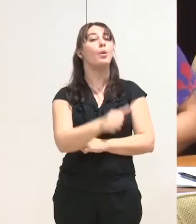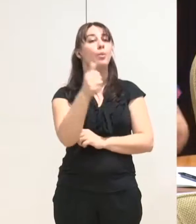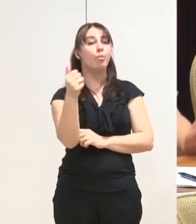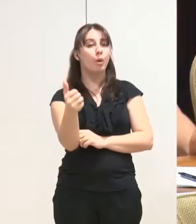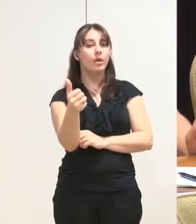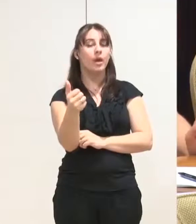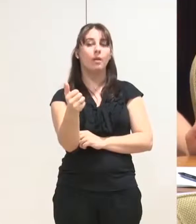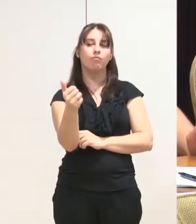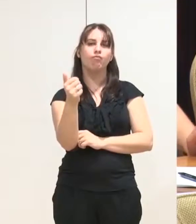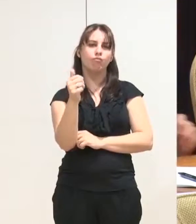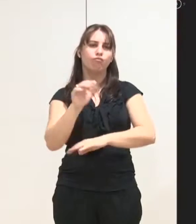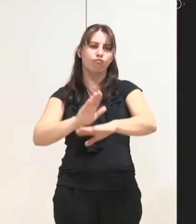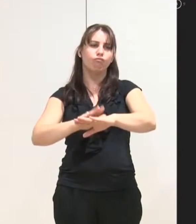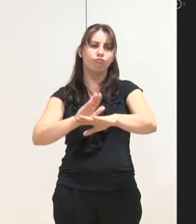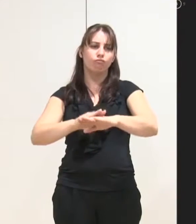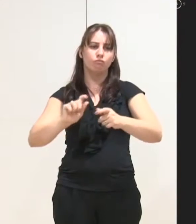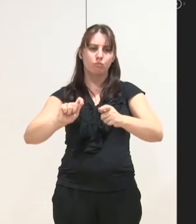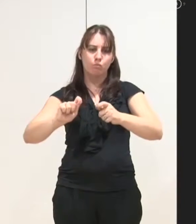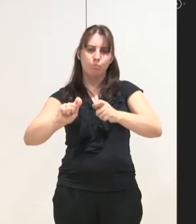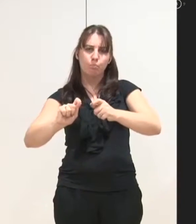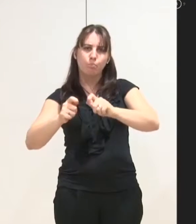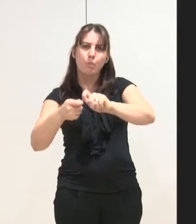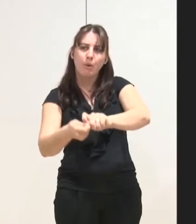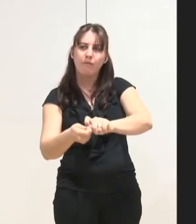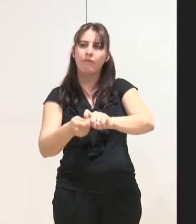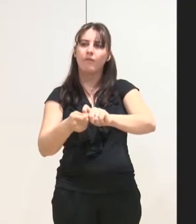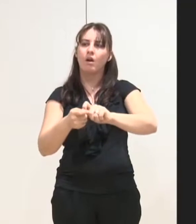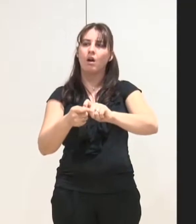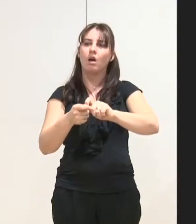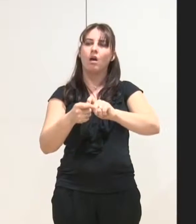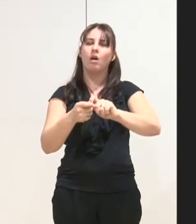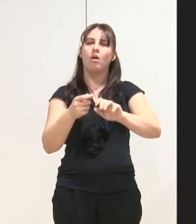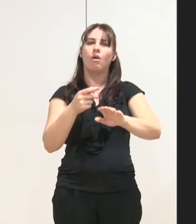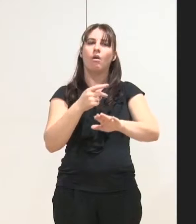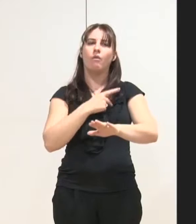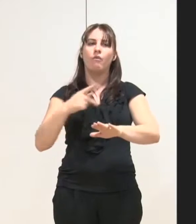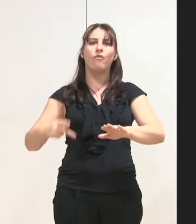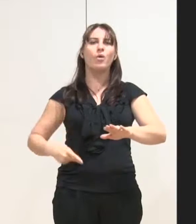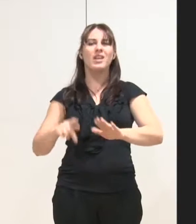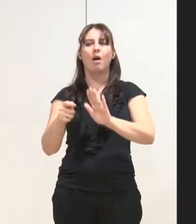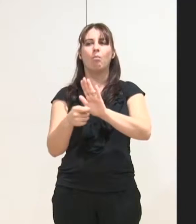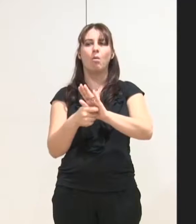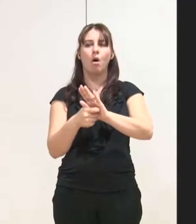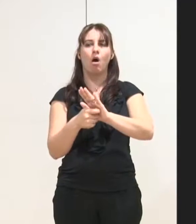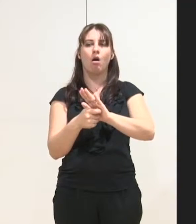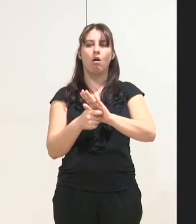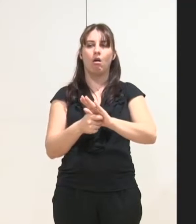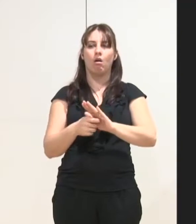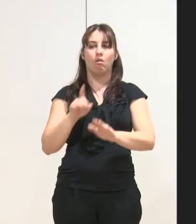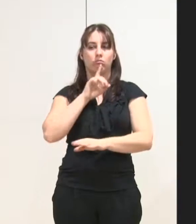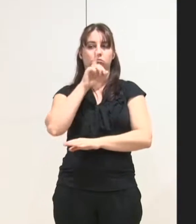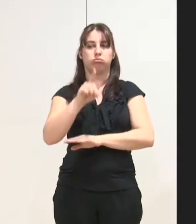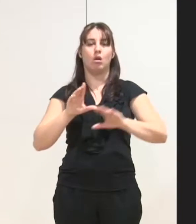il y a une petite modification de l'assiette foncière qui a permis d'intégrer une demande de mutualisation